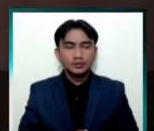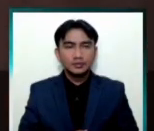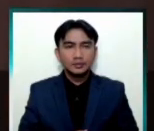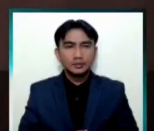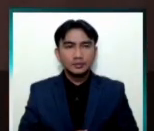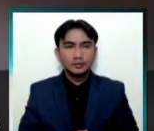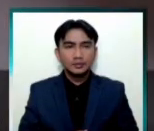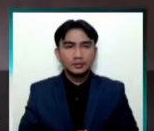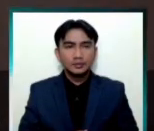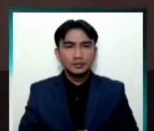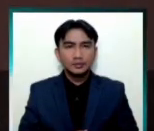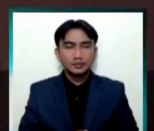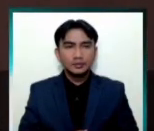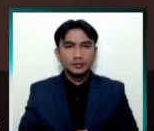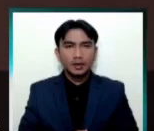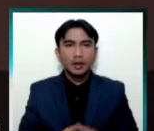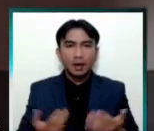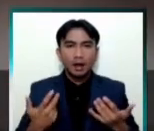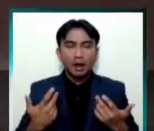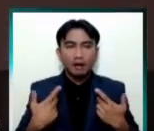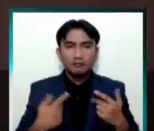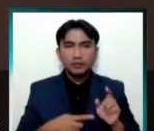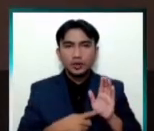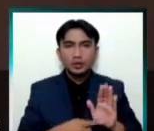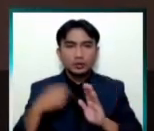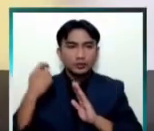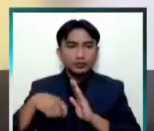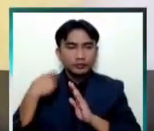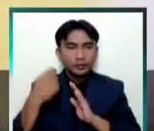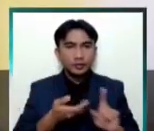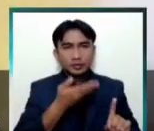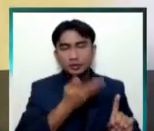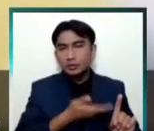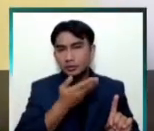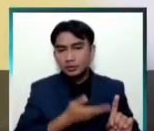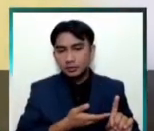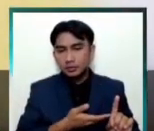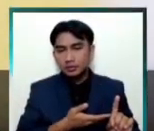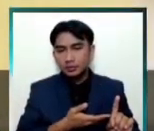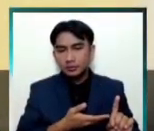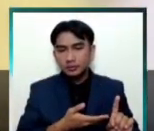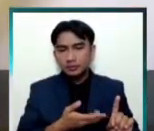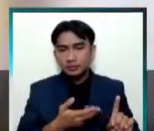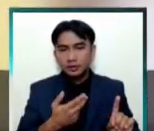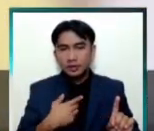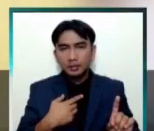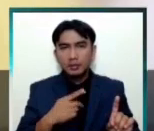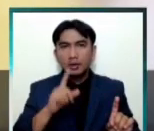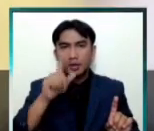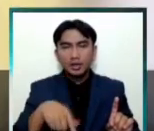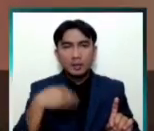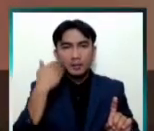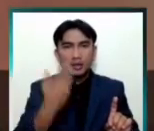Kuha ang video na yan nang tila pagsusumbong ni Jericho Galang ilang araw bago siya pumanaw. Kwento ng tiyahe ng